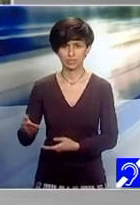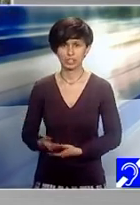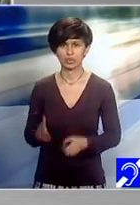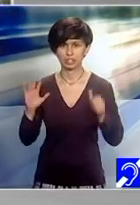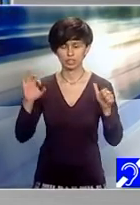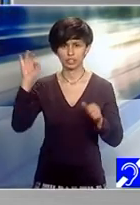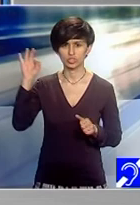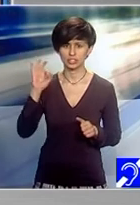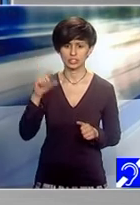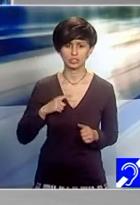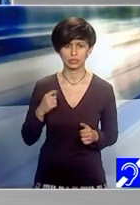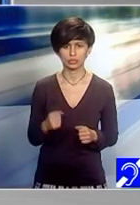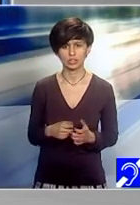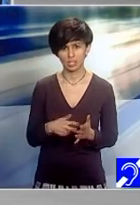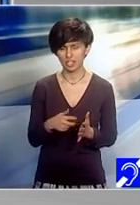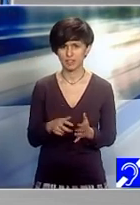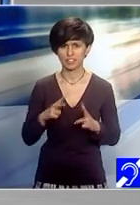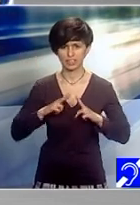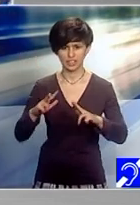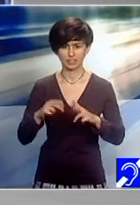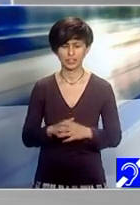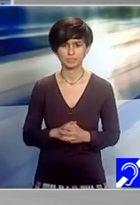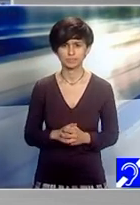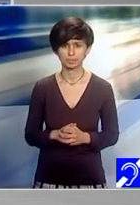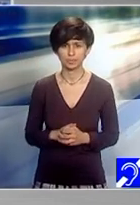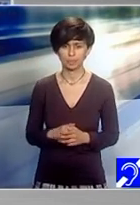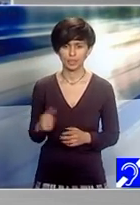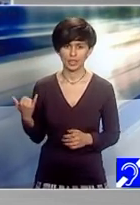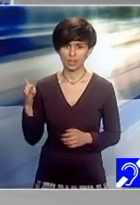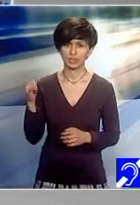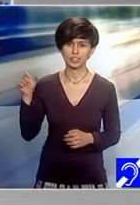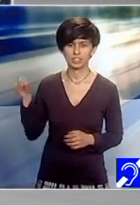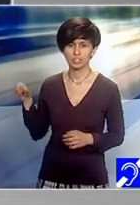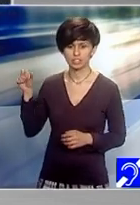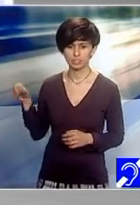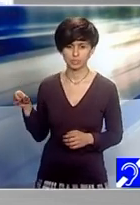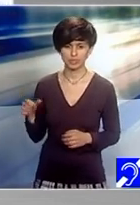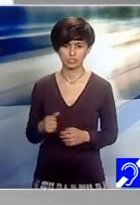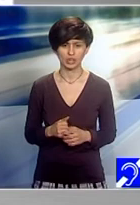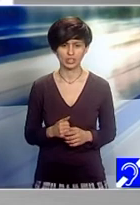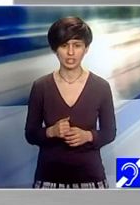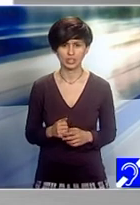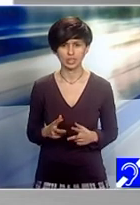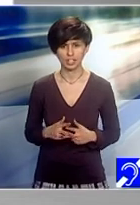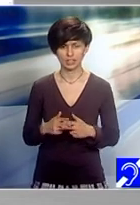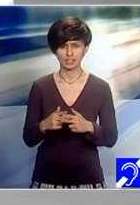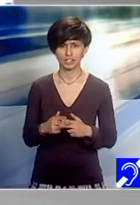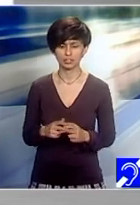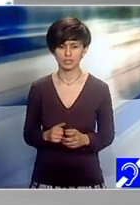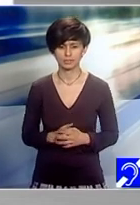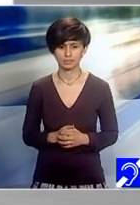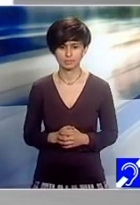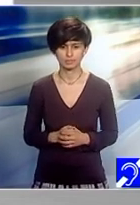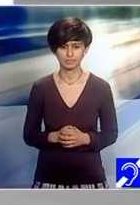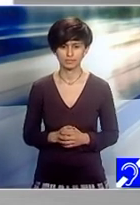are efecte foarte grave. Cadrelor didactice li s-a alăturat și personalul auxiliar. Refuzul Inspectoratului Școlar din Maramureș